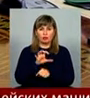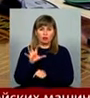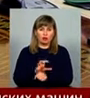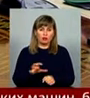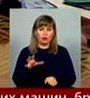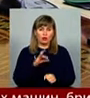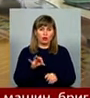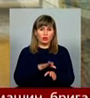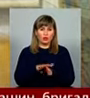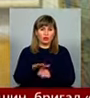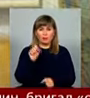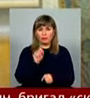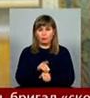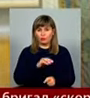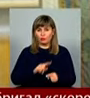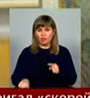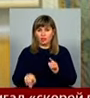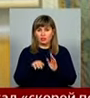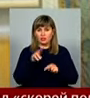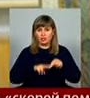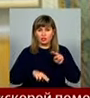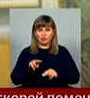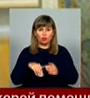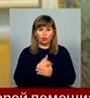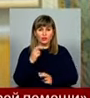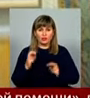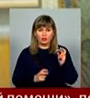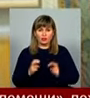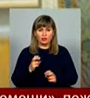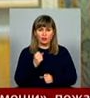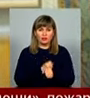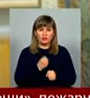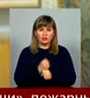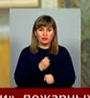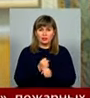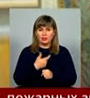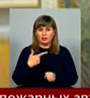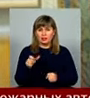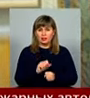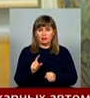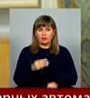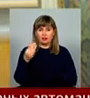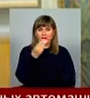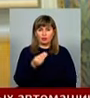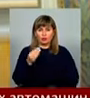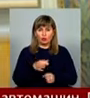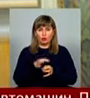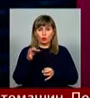реализации своего поручения по ускорению строительства нового завода, производящего сжиженный газ в Мангистауской